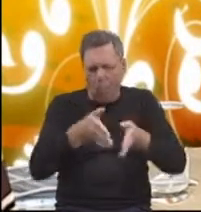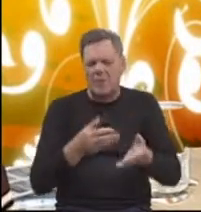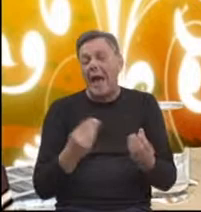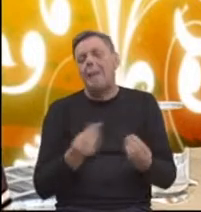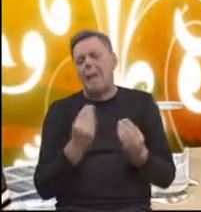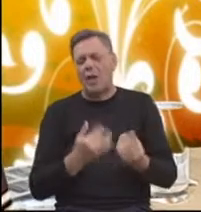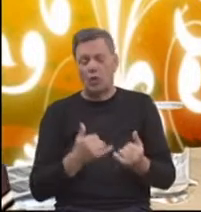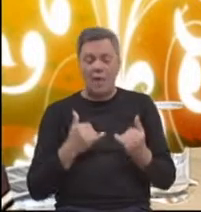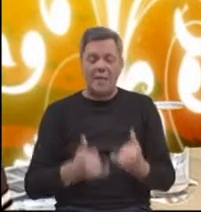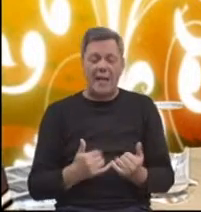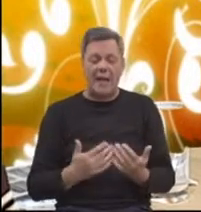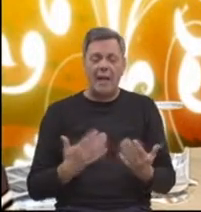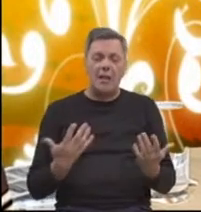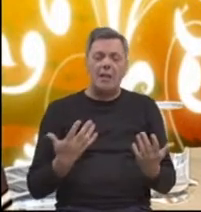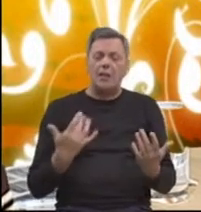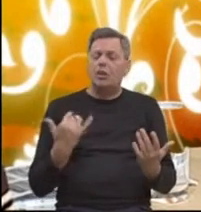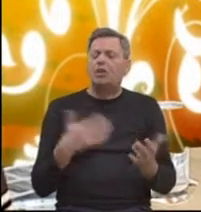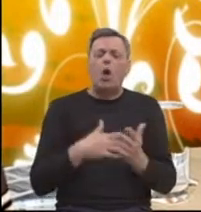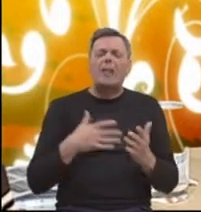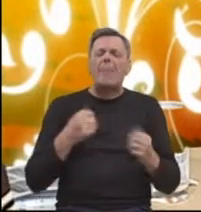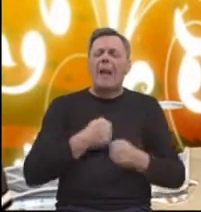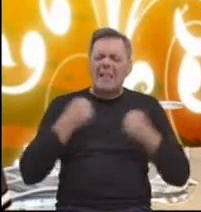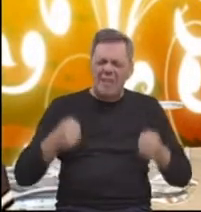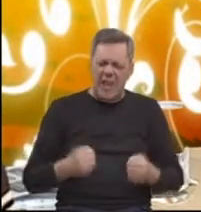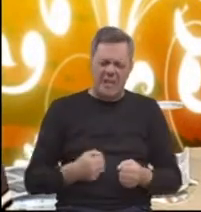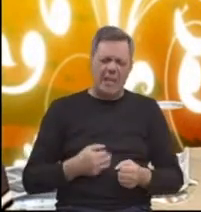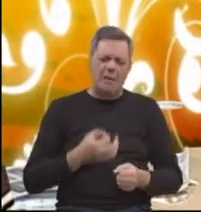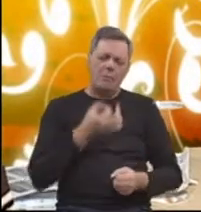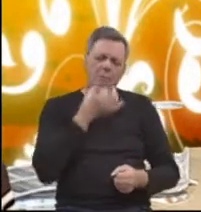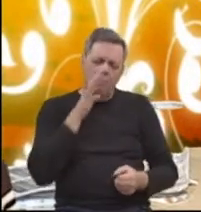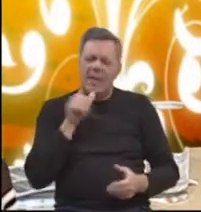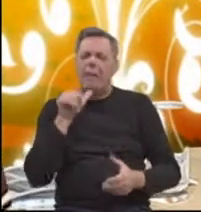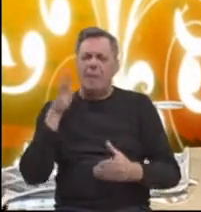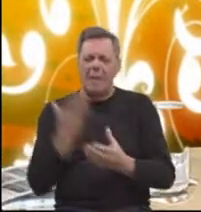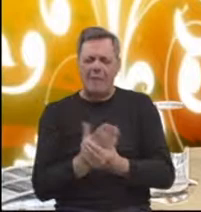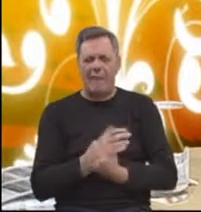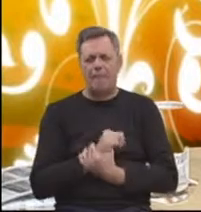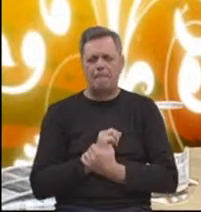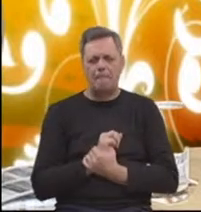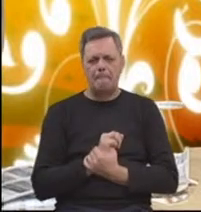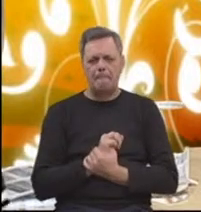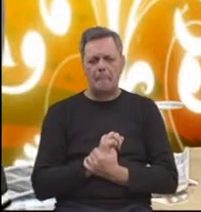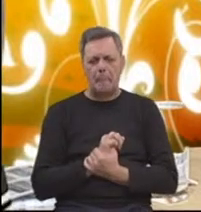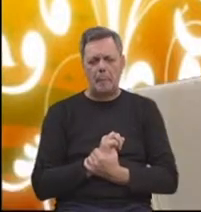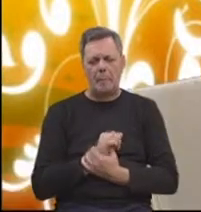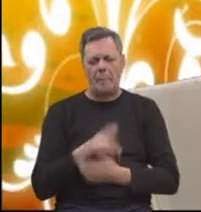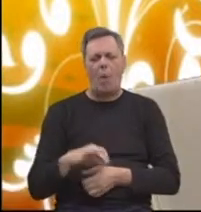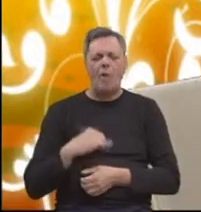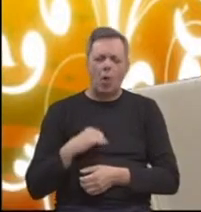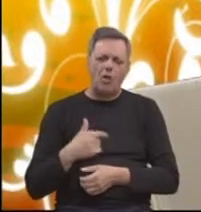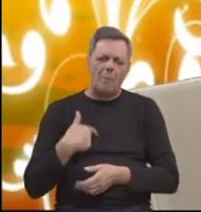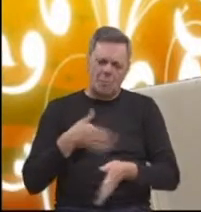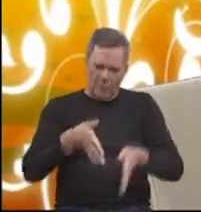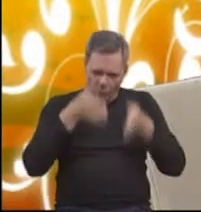što je sada, što treba razvijati, što treba usavršiti i primjenjivati. Što je to ove godine? Ove godine smo se